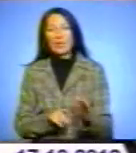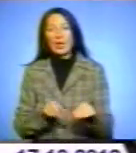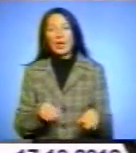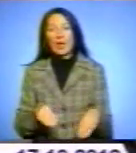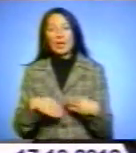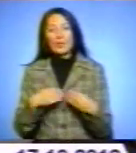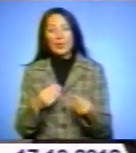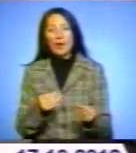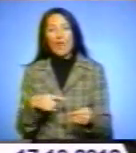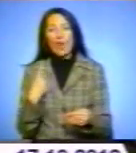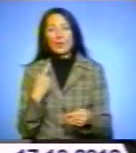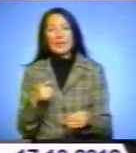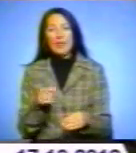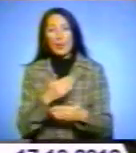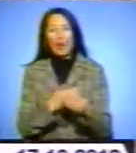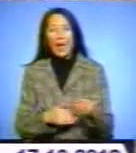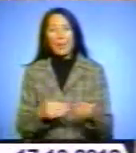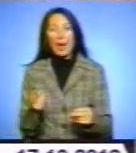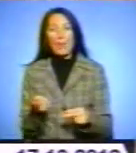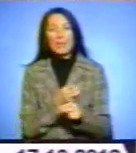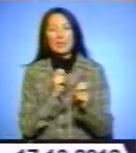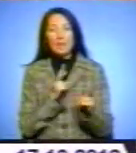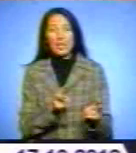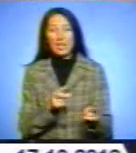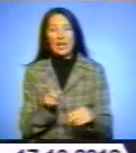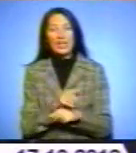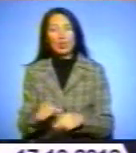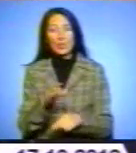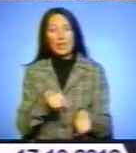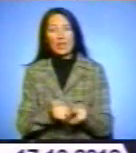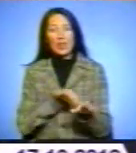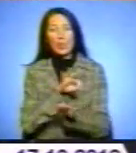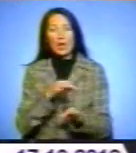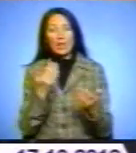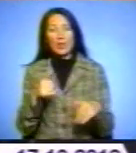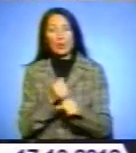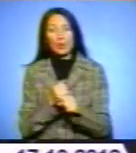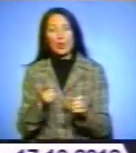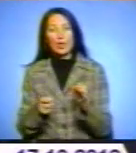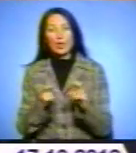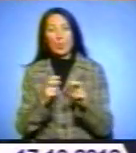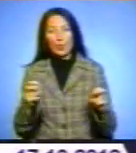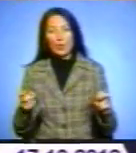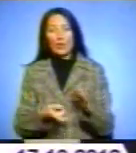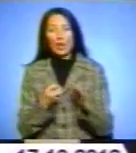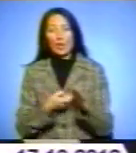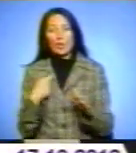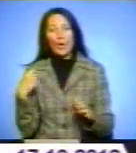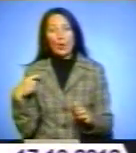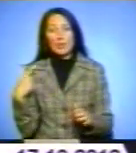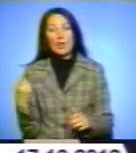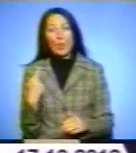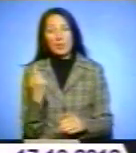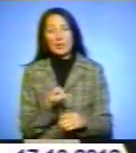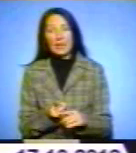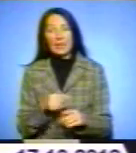програми «Безпечна Тернопільщина». Такі проекти вже успішно працюють у Дніпропетровській, Донецькій та Одеській областях. Перш за все,